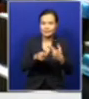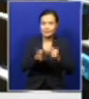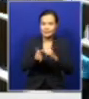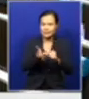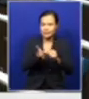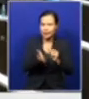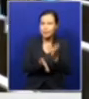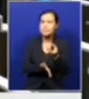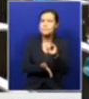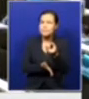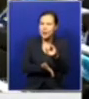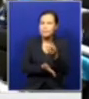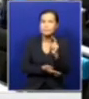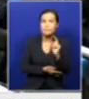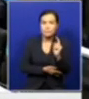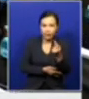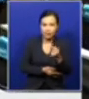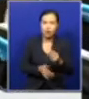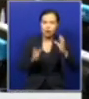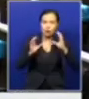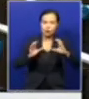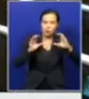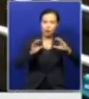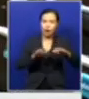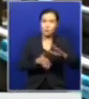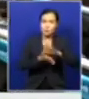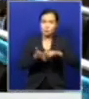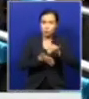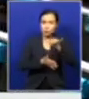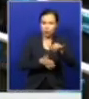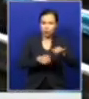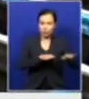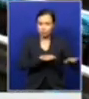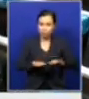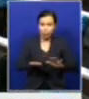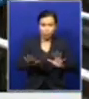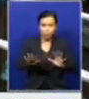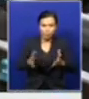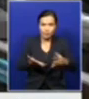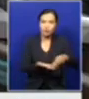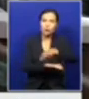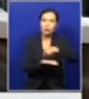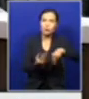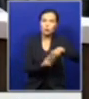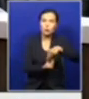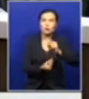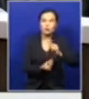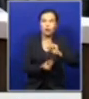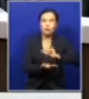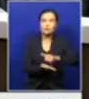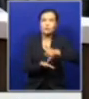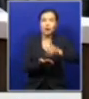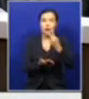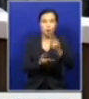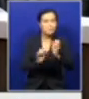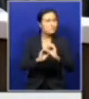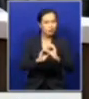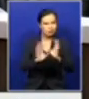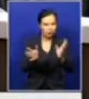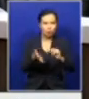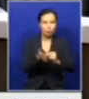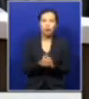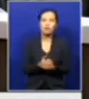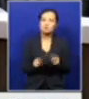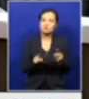ได้มีความพร้อมในการวางยุทธศาสตร์การฟื้นฟูเศรษฐกิจที่ชัดเจนเป็นรูปธรรมนี่คือความหละหลว